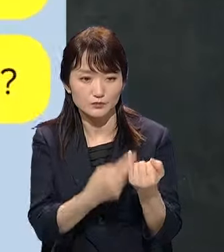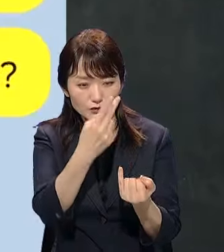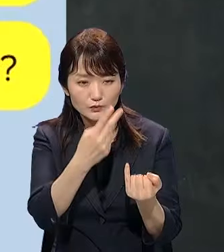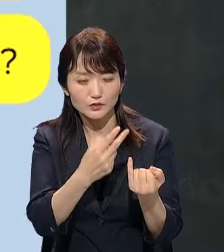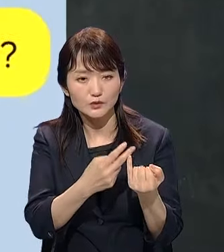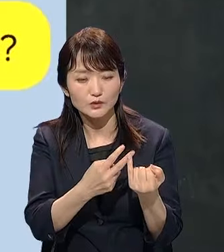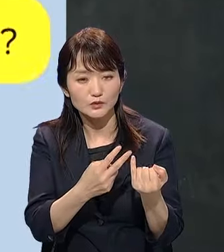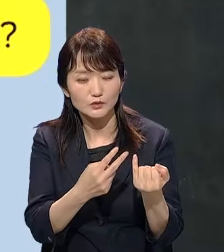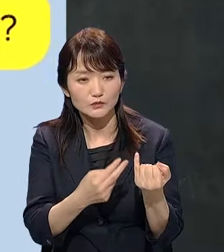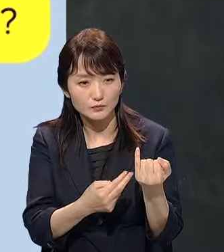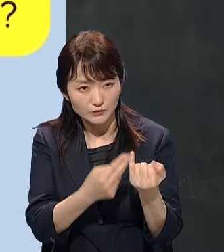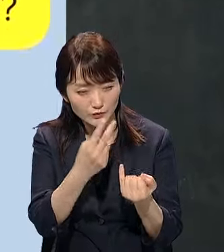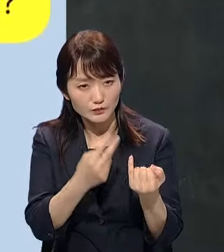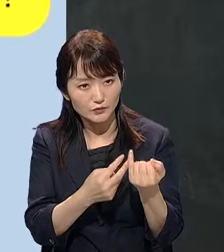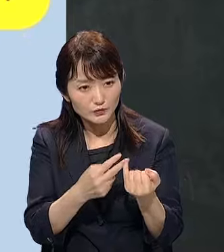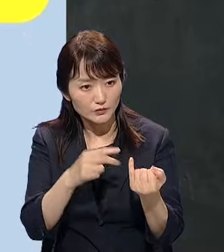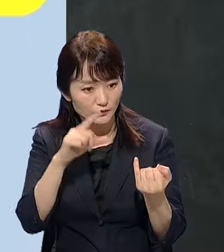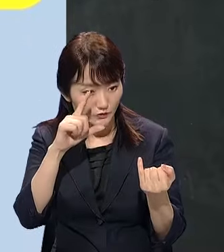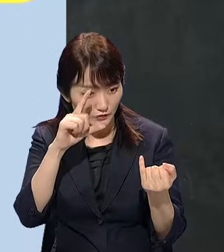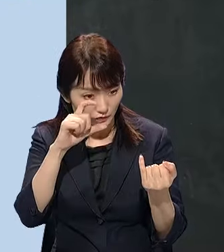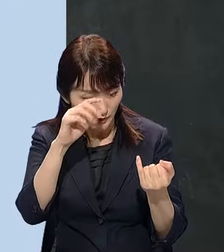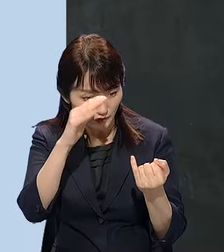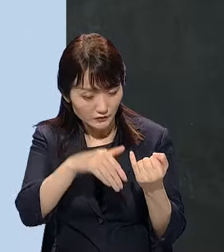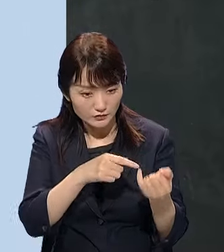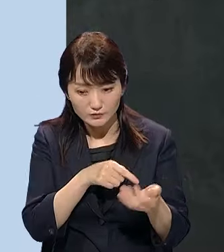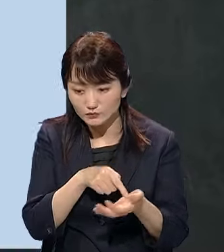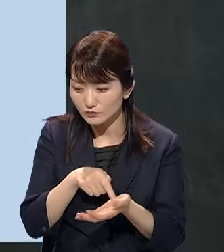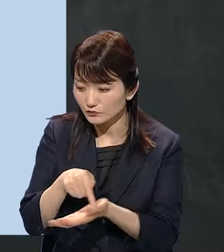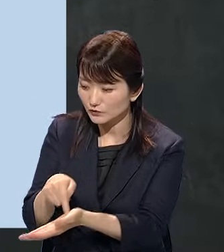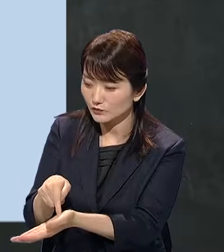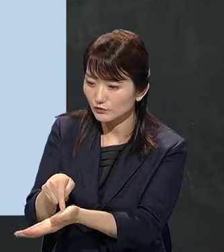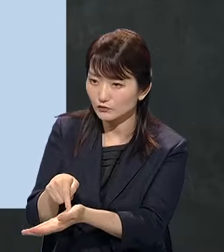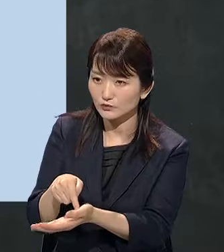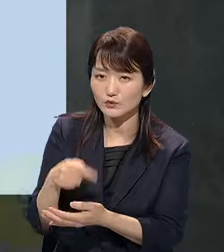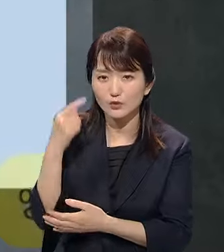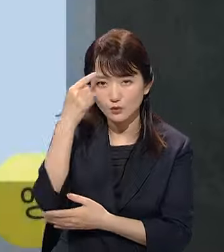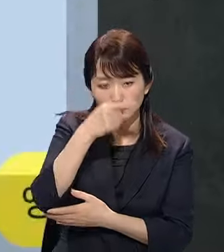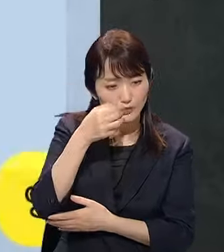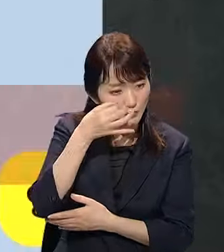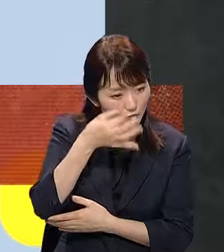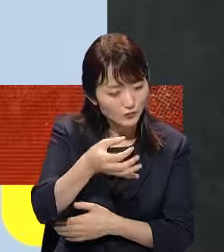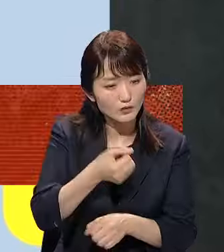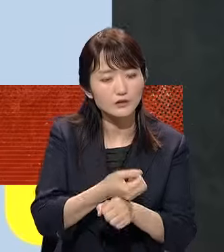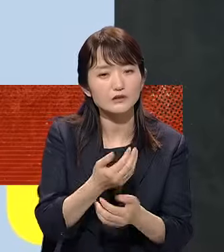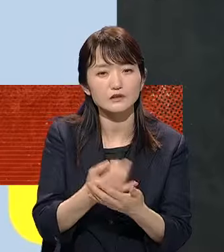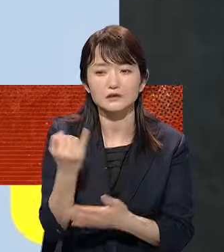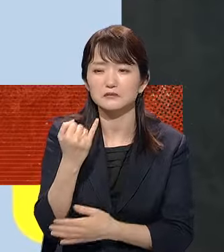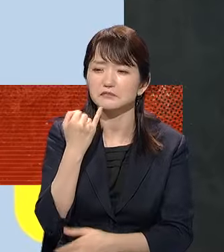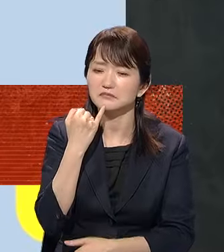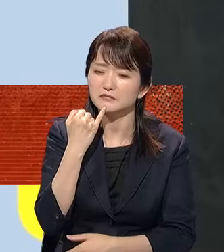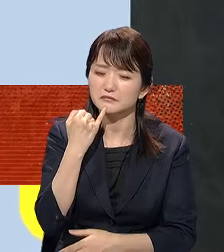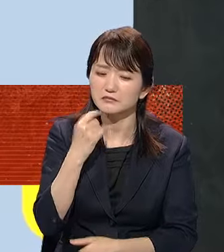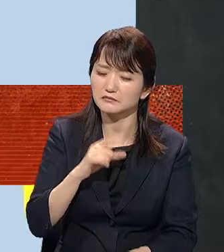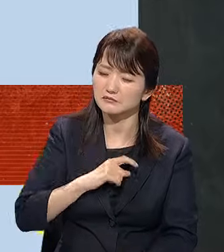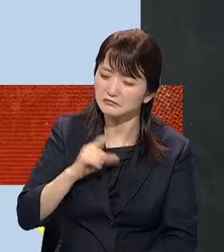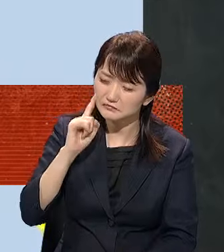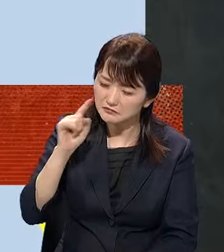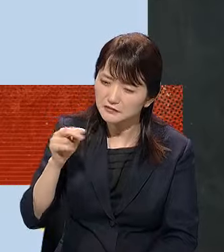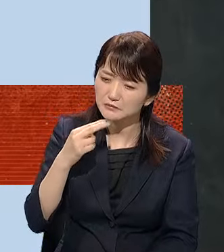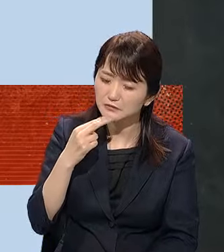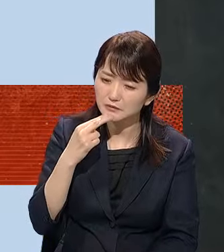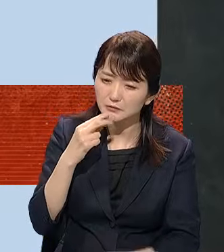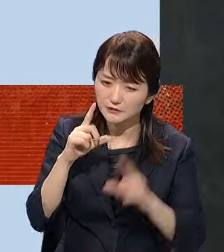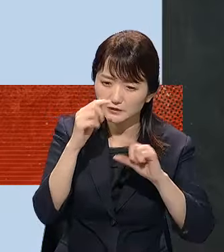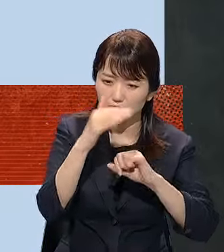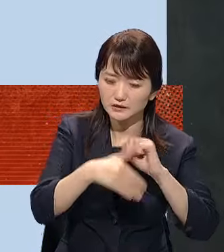얼굴도 나오게 찍어달라. 뭐 이런 식으로 해서 여자니까 괜찮겠지라고 생각하면서 의심 없이 사진을 보냈다고 합니다. 대표가